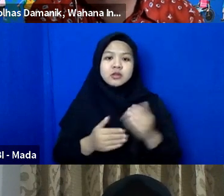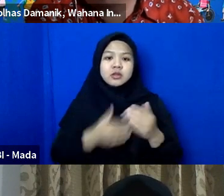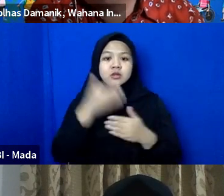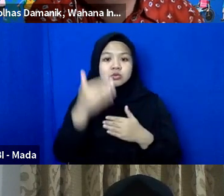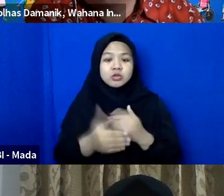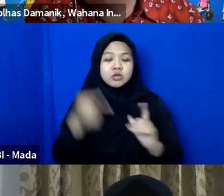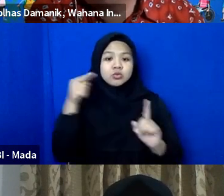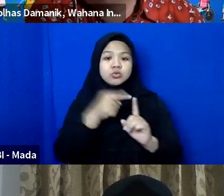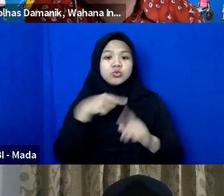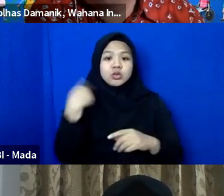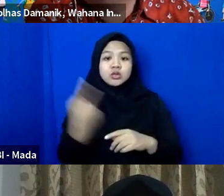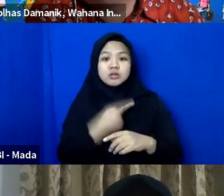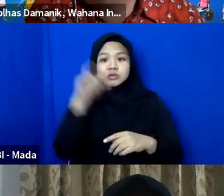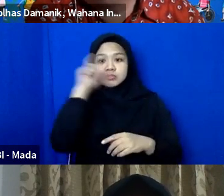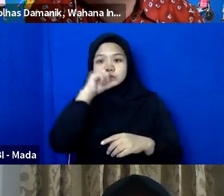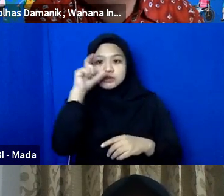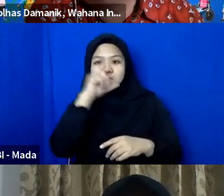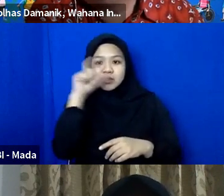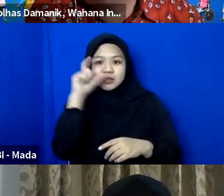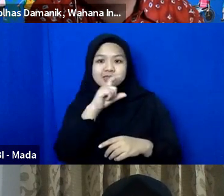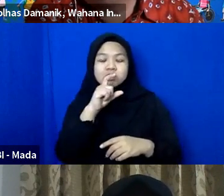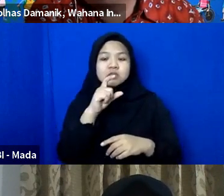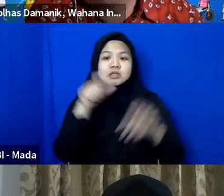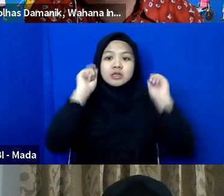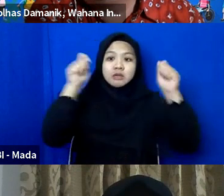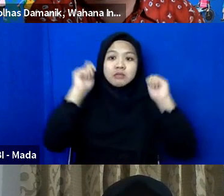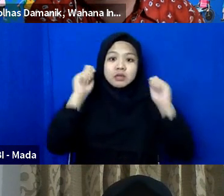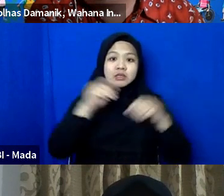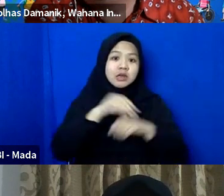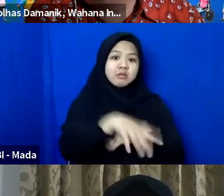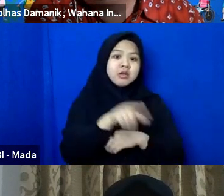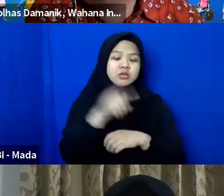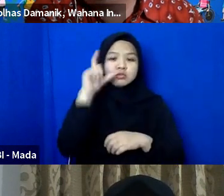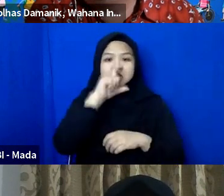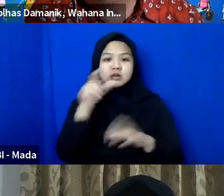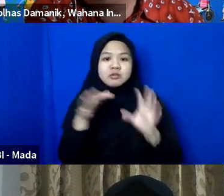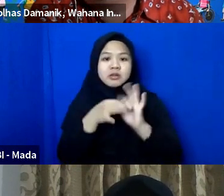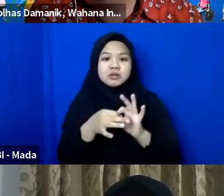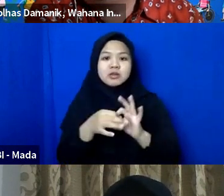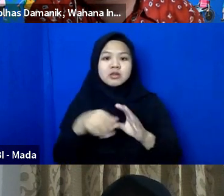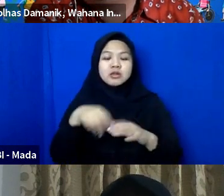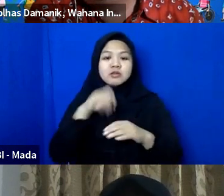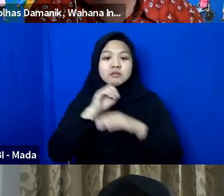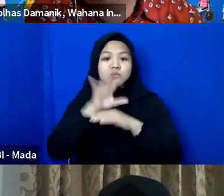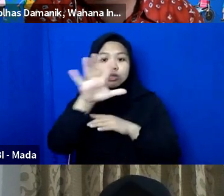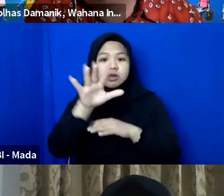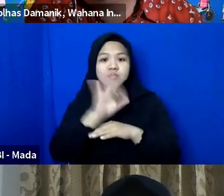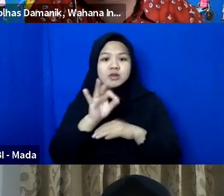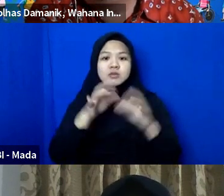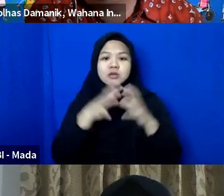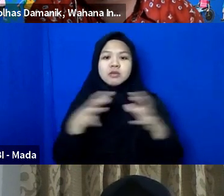tujuan kami dalam mencari apa dalam kampanye dapat itu adalah mencari partner pemutaran film yang sebanyak-banyaknya